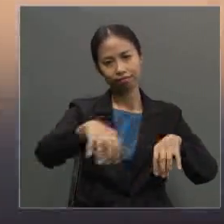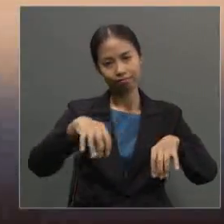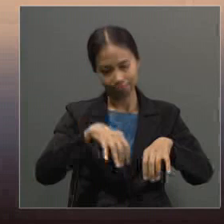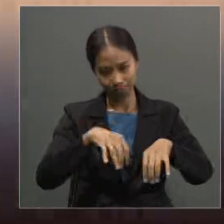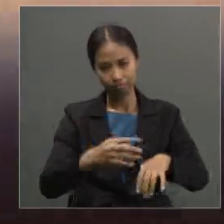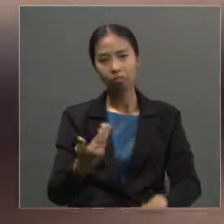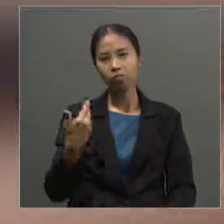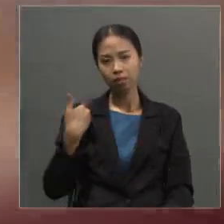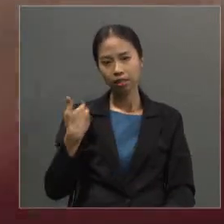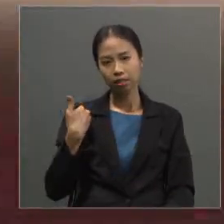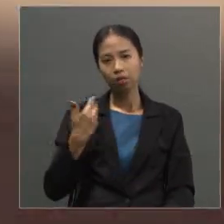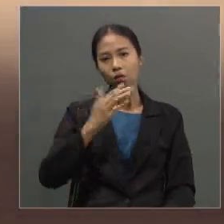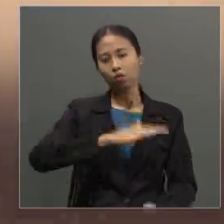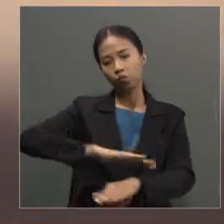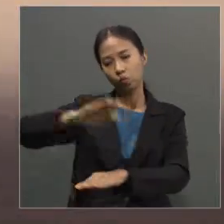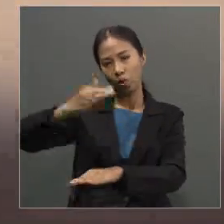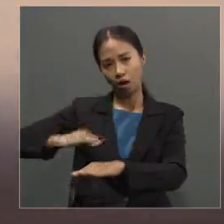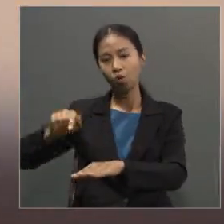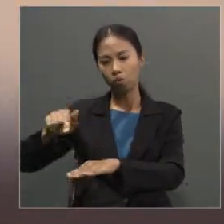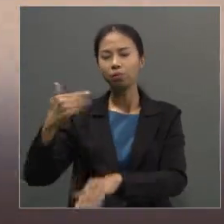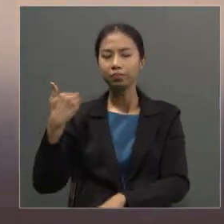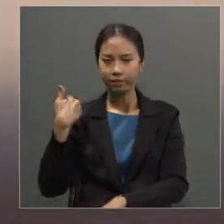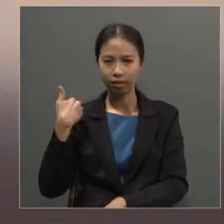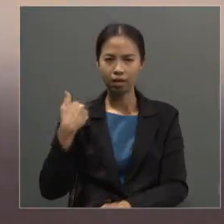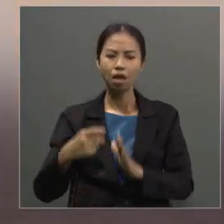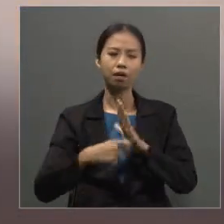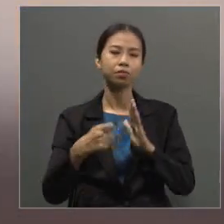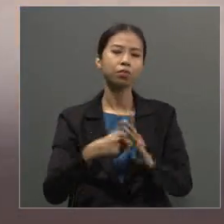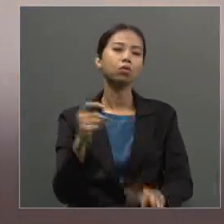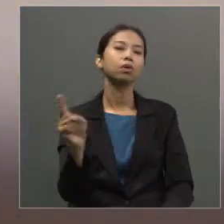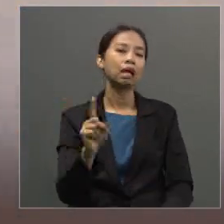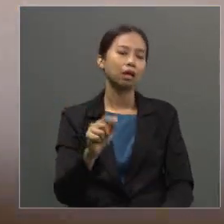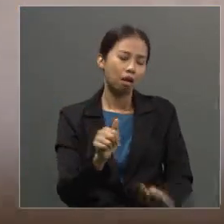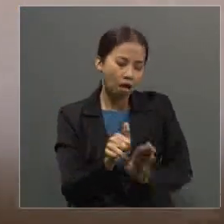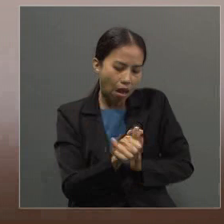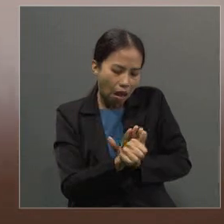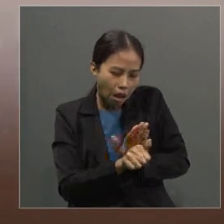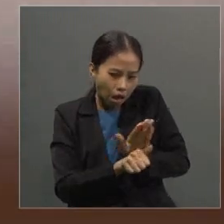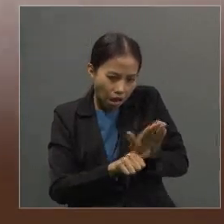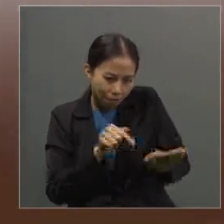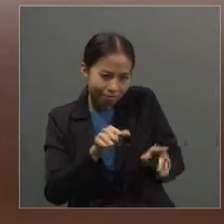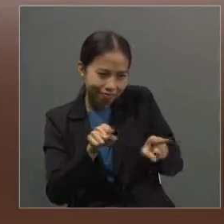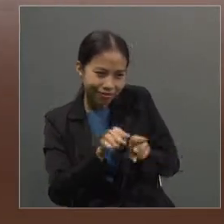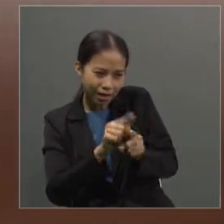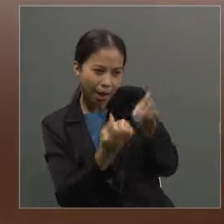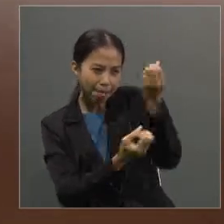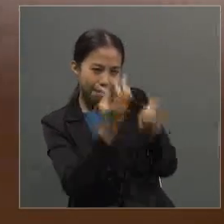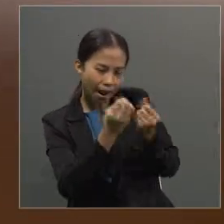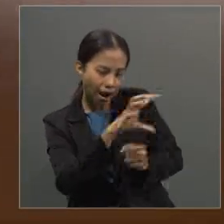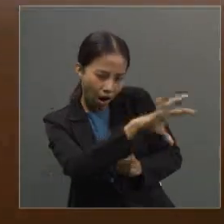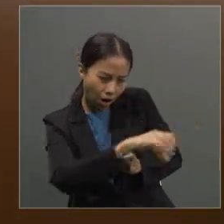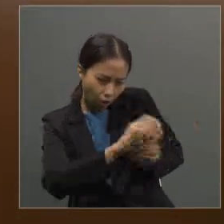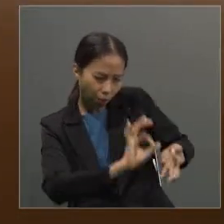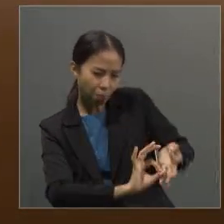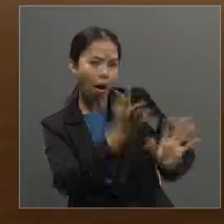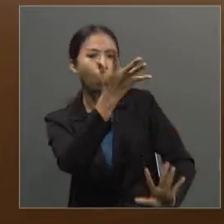แห่งชาติออบหลวงจุดนี้เนี่ยชาวบ้านบอกสาเหตุหลักๆคืออะไรรู้มยคะลักลอบเข้าไปหาของป่าแล้วก็มีการจุดไฟ